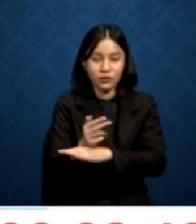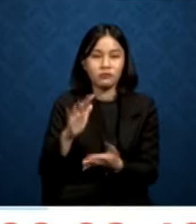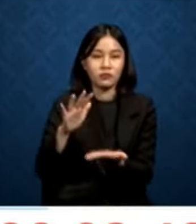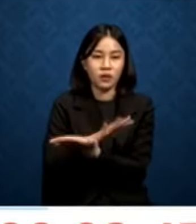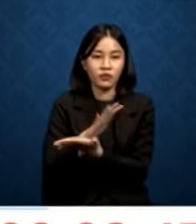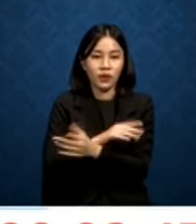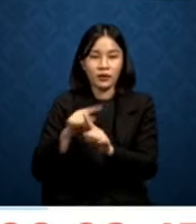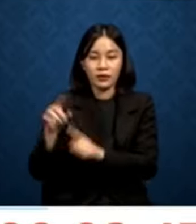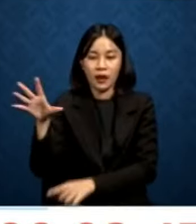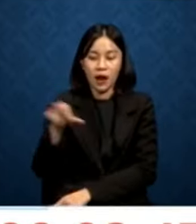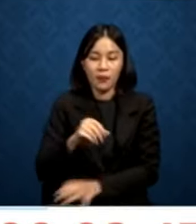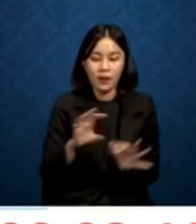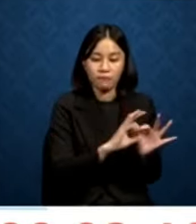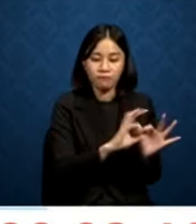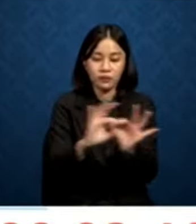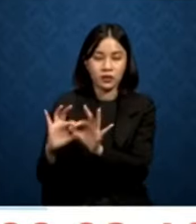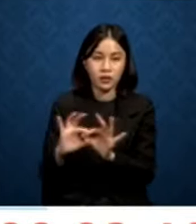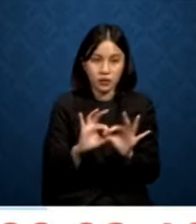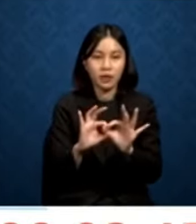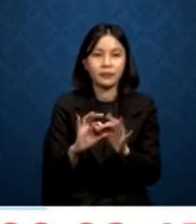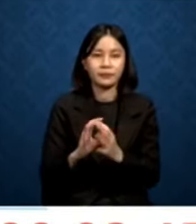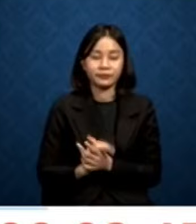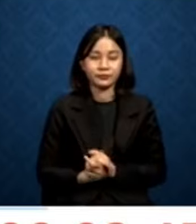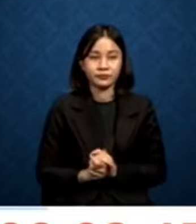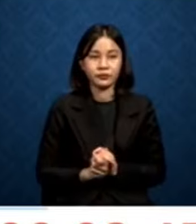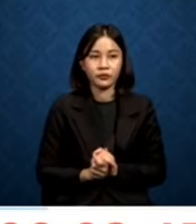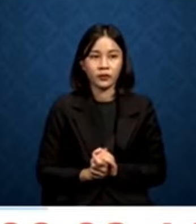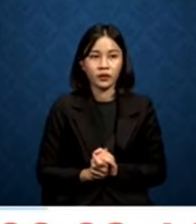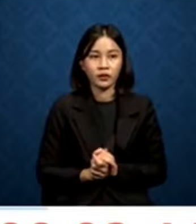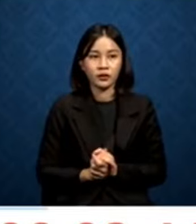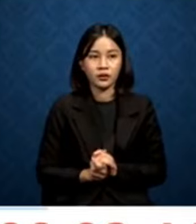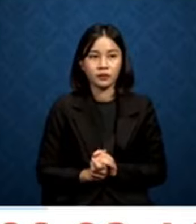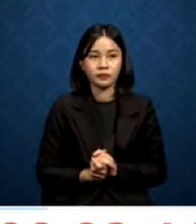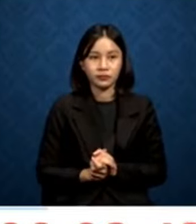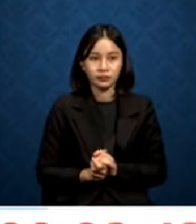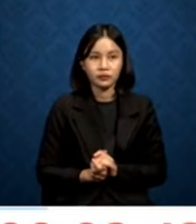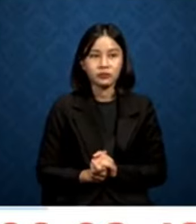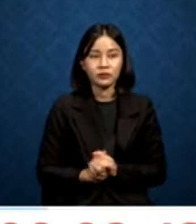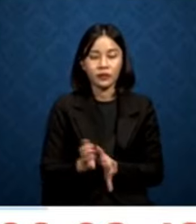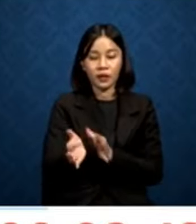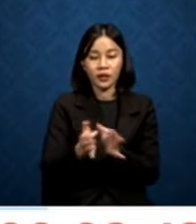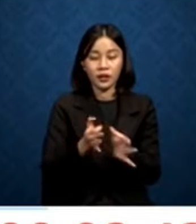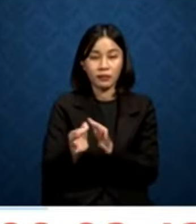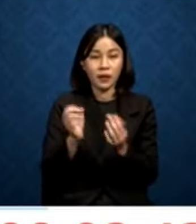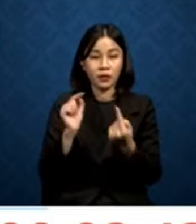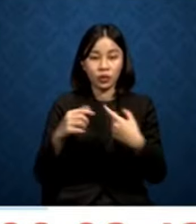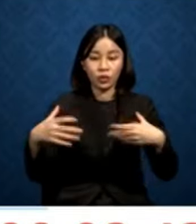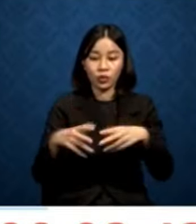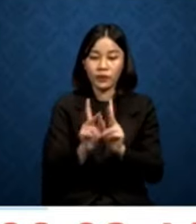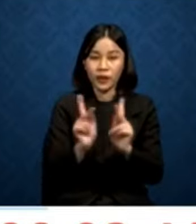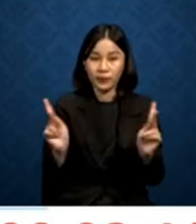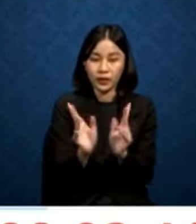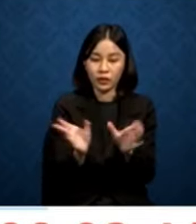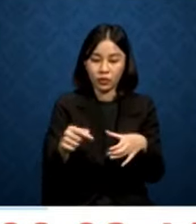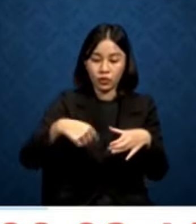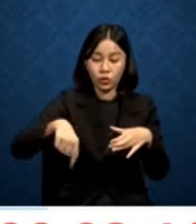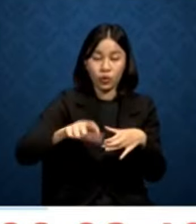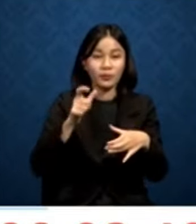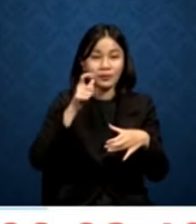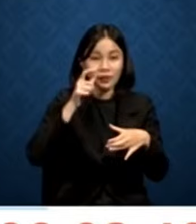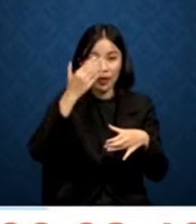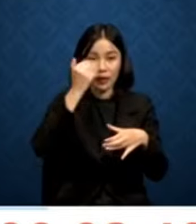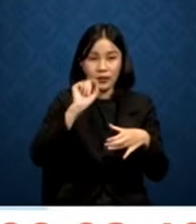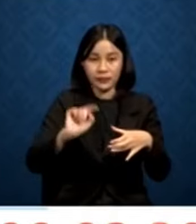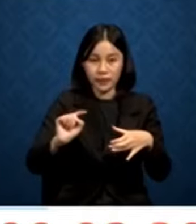างงเรียนกัทางคณะกมกัใหญ่ที่